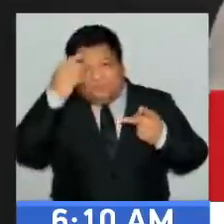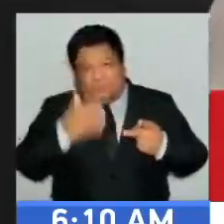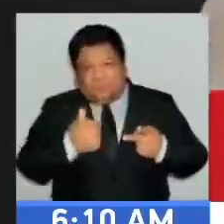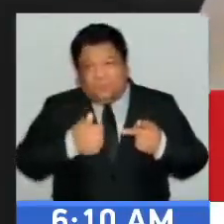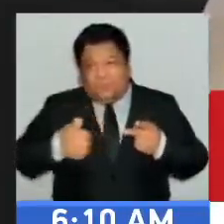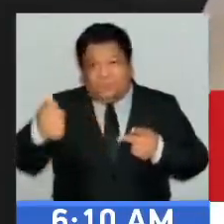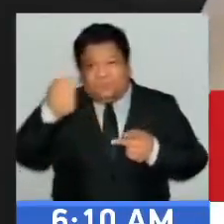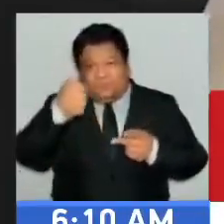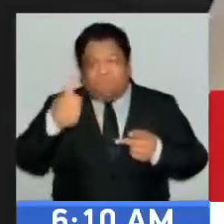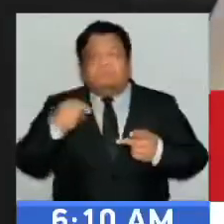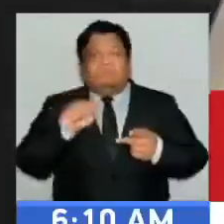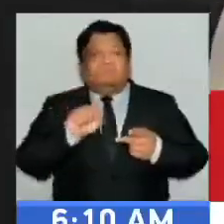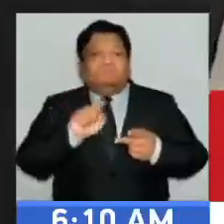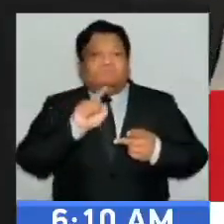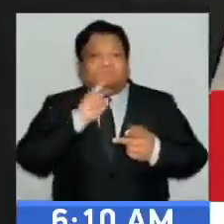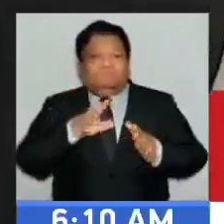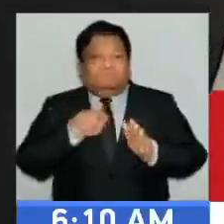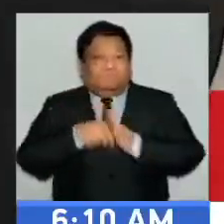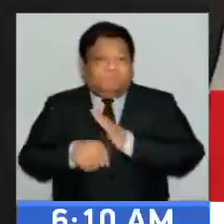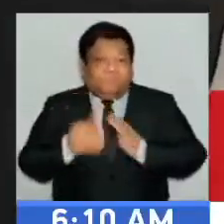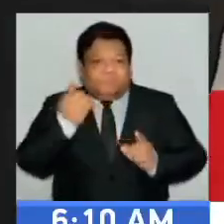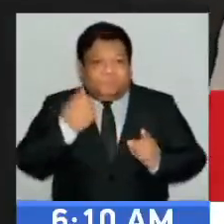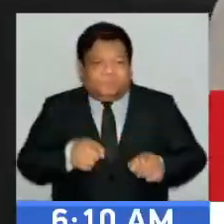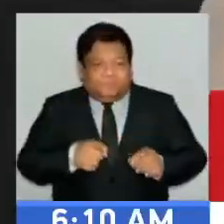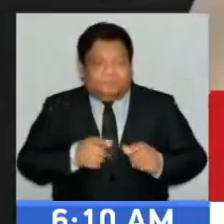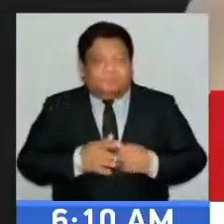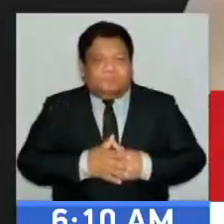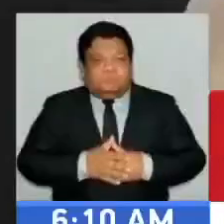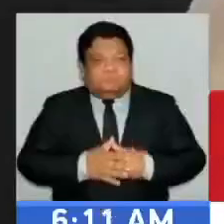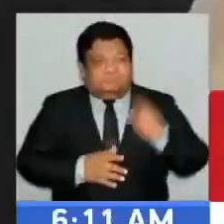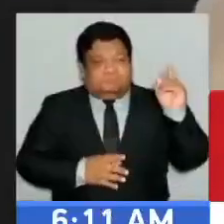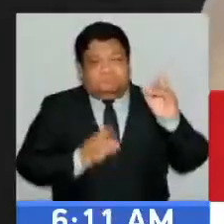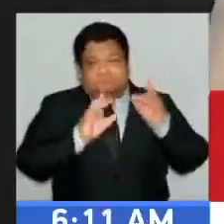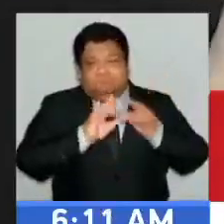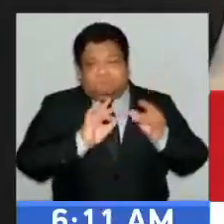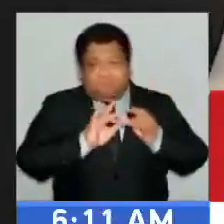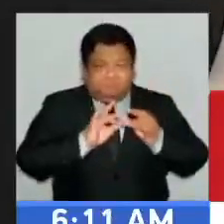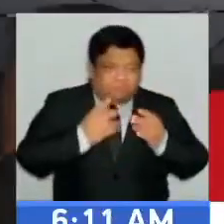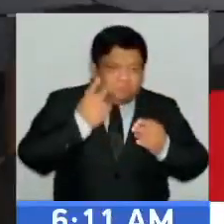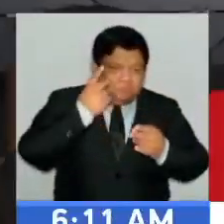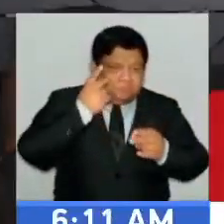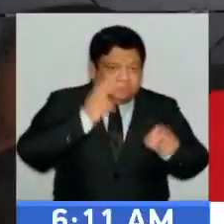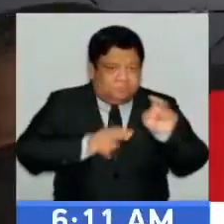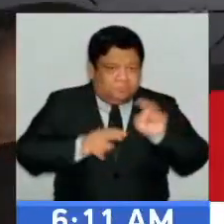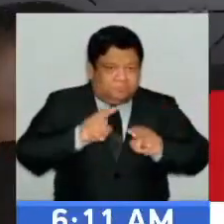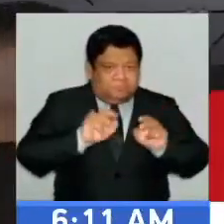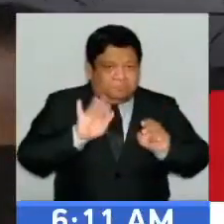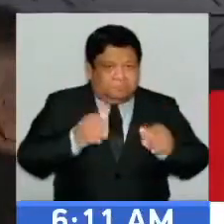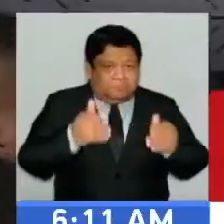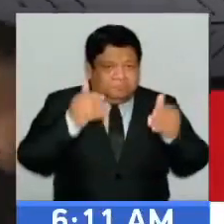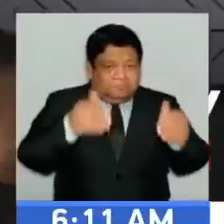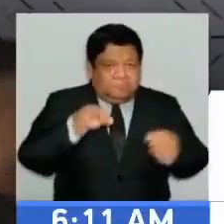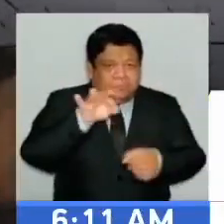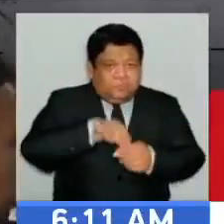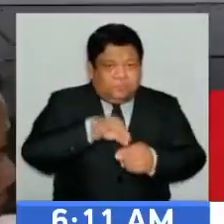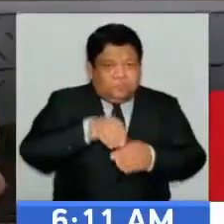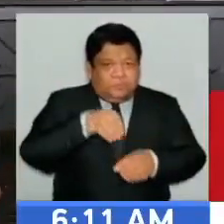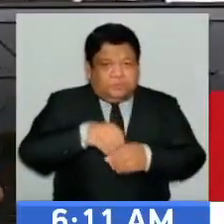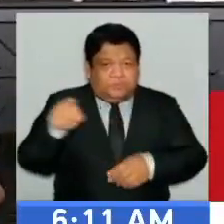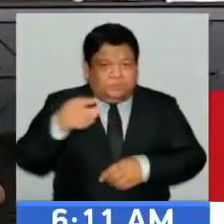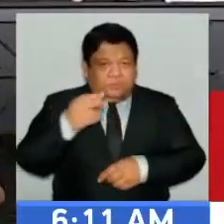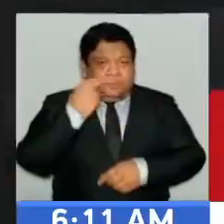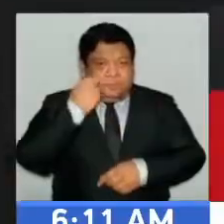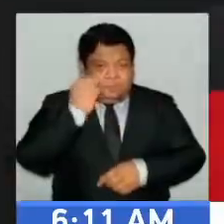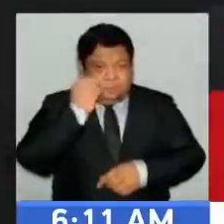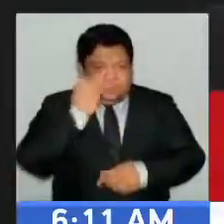po kami ng pinaka-desisyon ng komisyon kung itutuloy o hindi ang eleksyon sa Negros. Nakatakda ring maglabas ng alituntunin